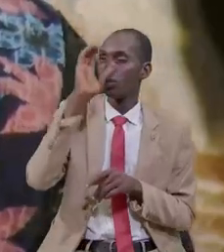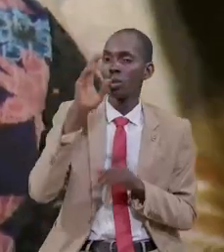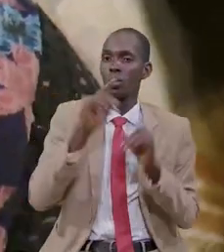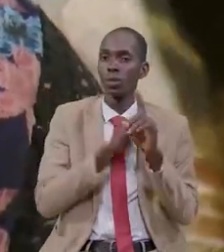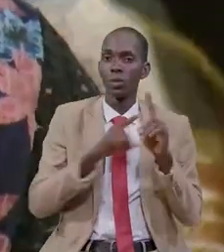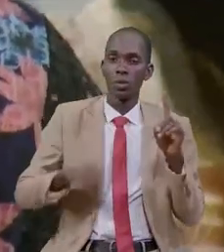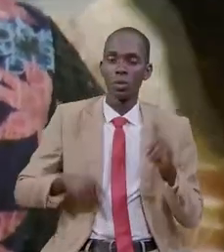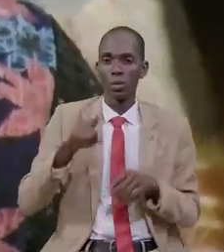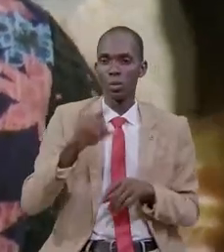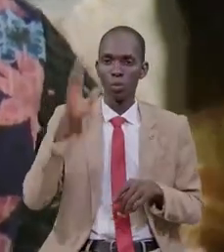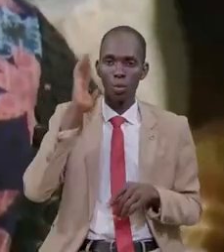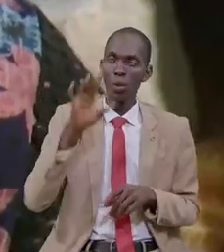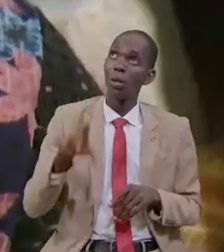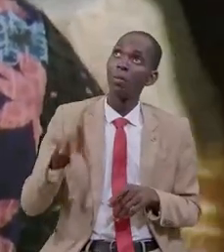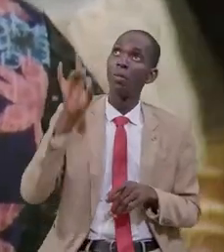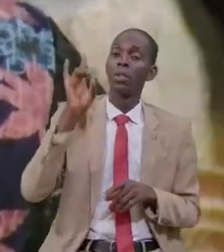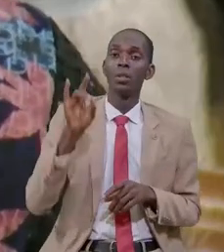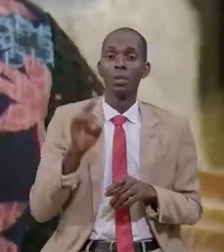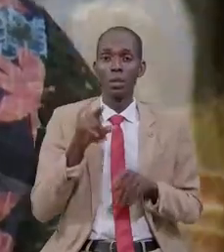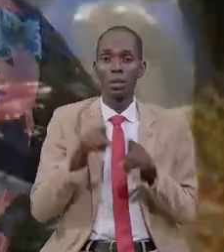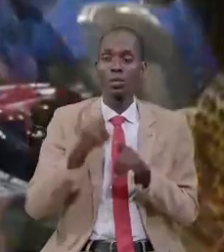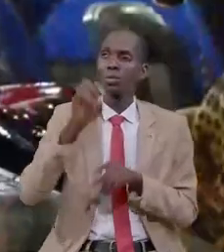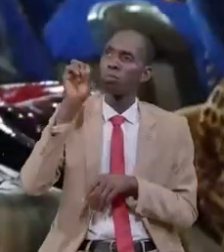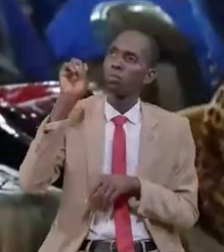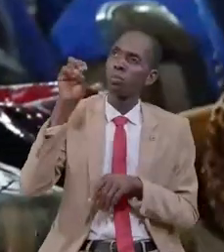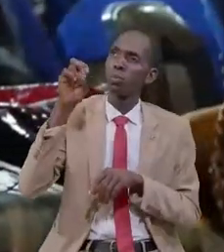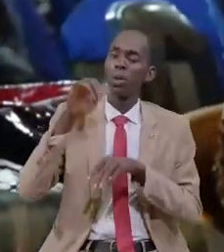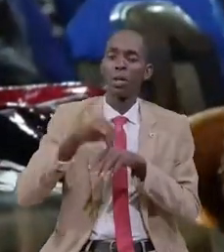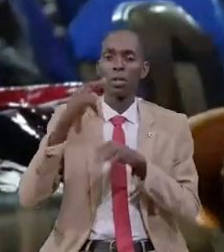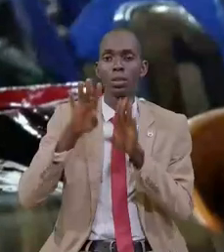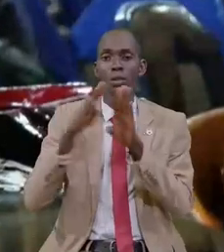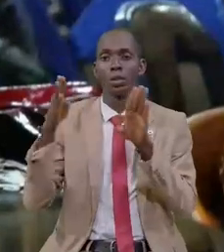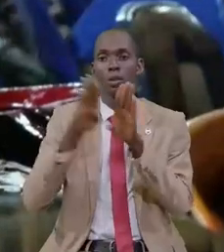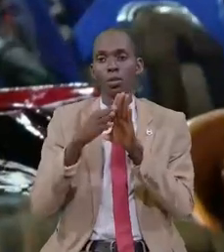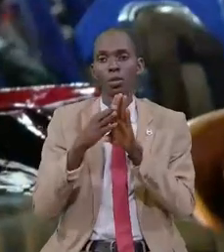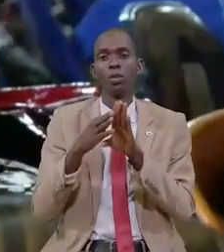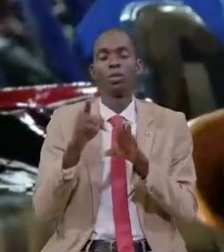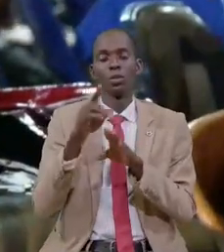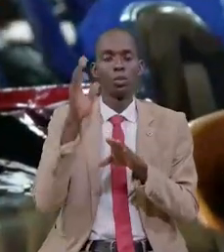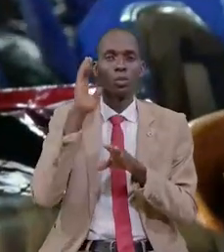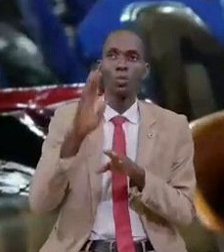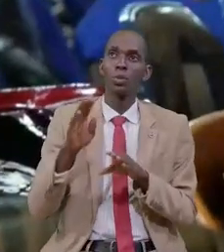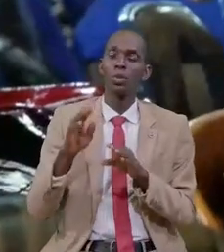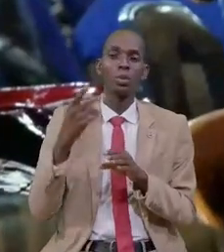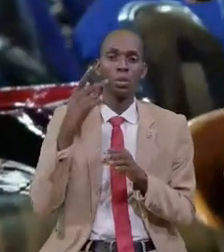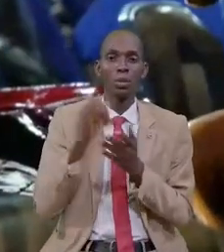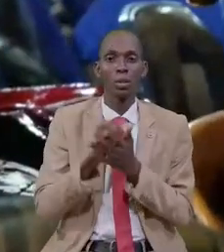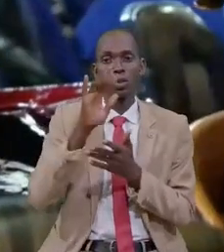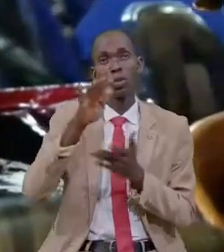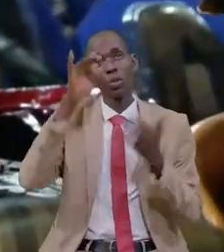Si tu cherches, tu vas trouver. Et tu frappes à la porte, elle te sera ouverte.